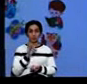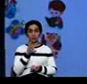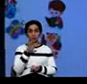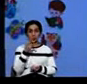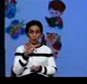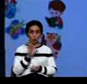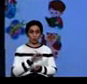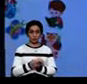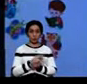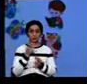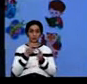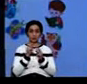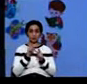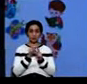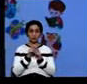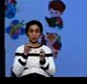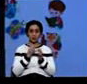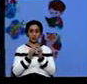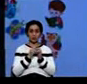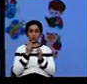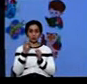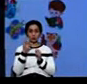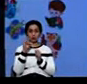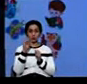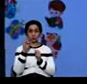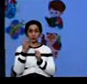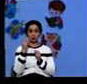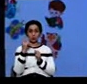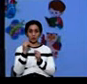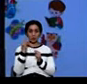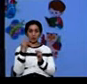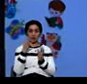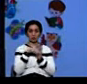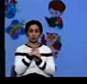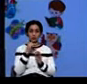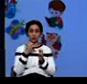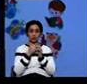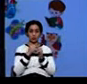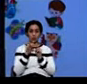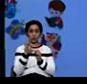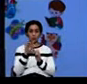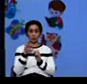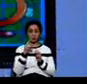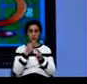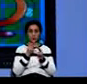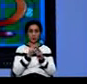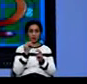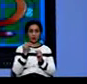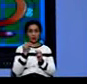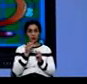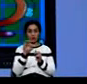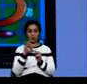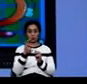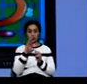Одно – это слово у нас слово солнышко, то есть относится к среднему роду.